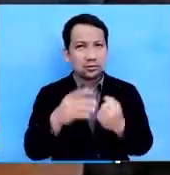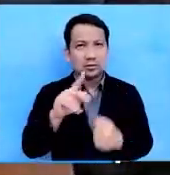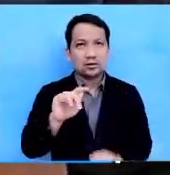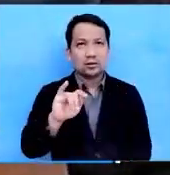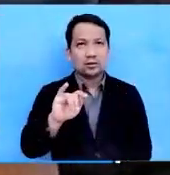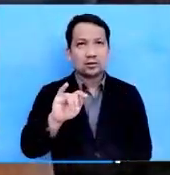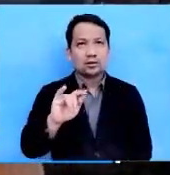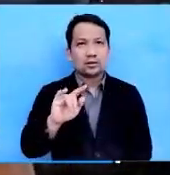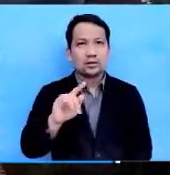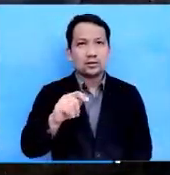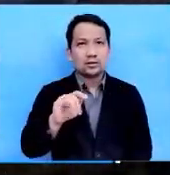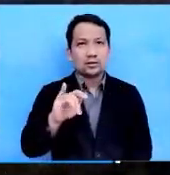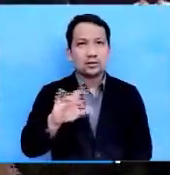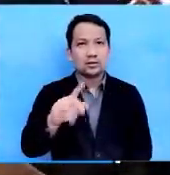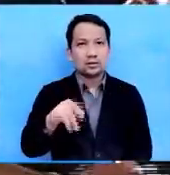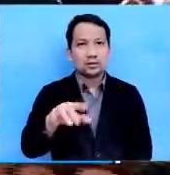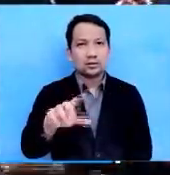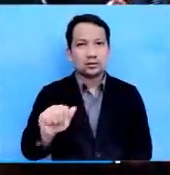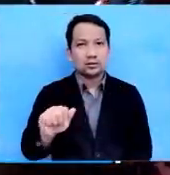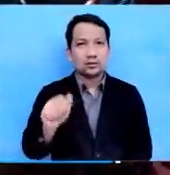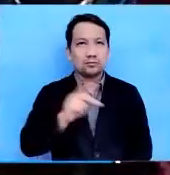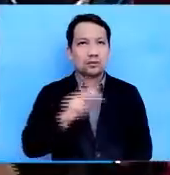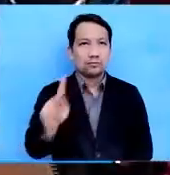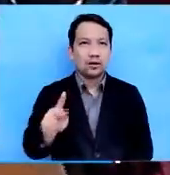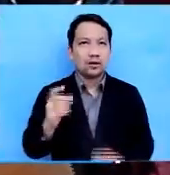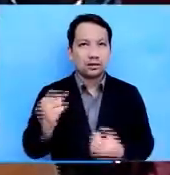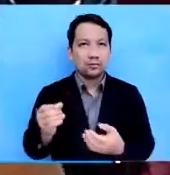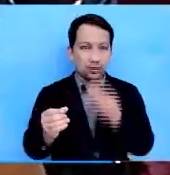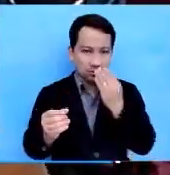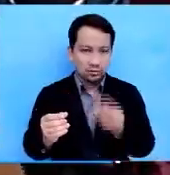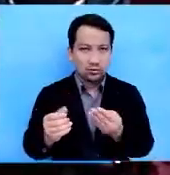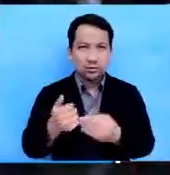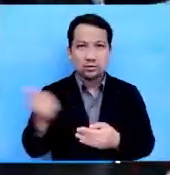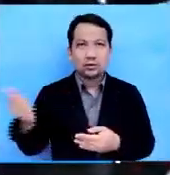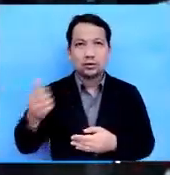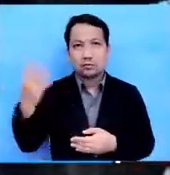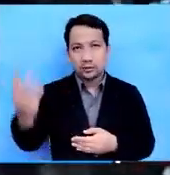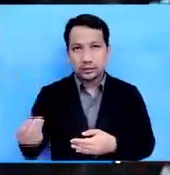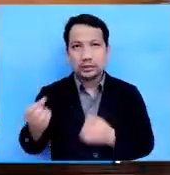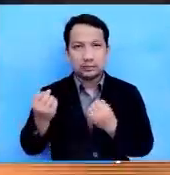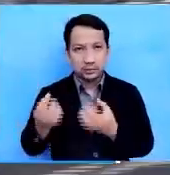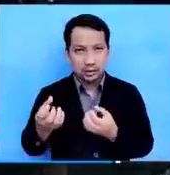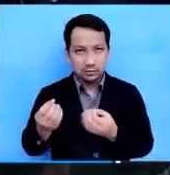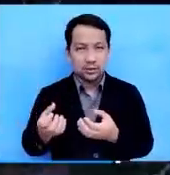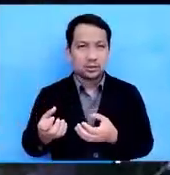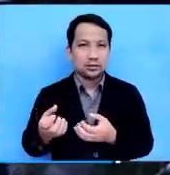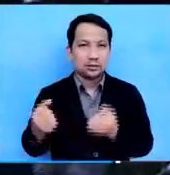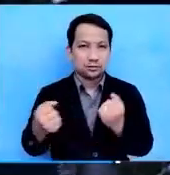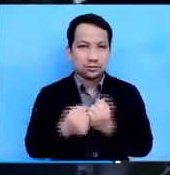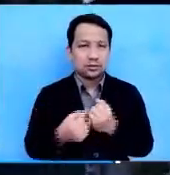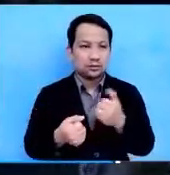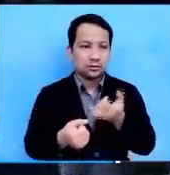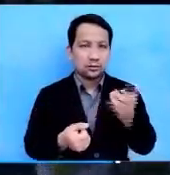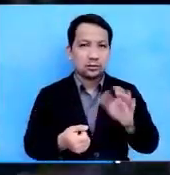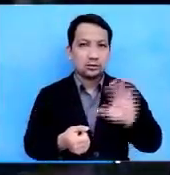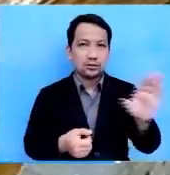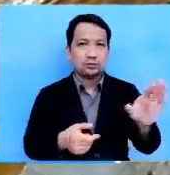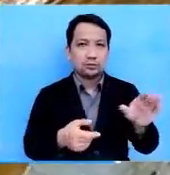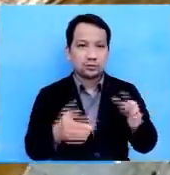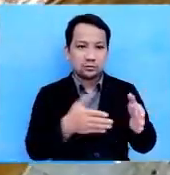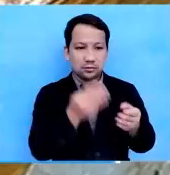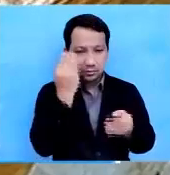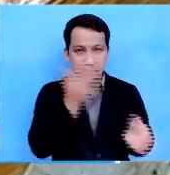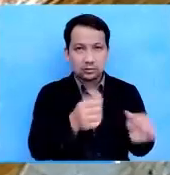supplier? Yung Pampanga po, kukunti lang. Iba Tangkas, marami. Ayon naman sa ilang mamimili na nakausap